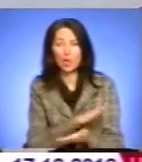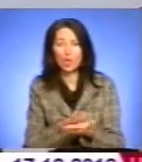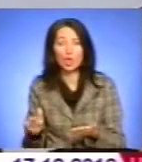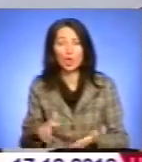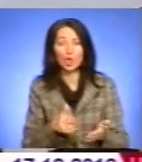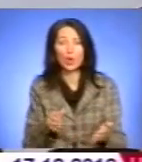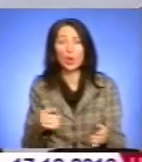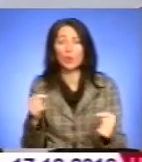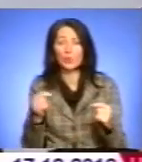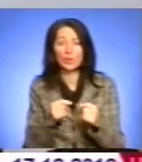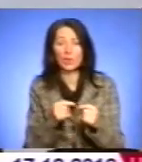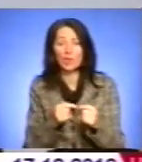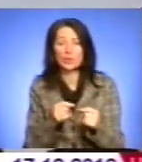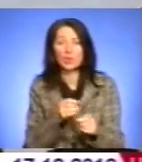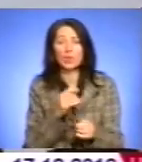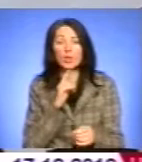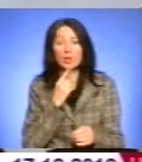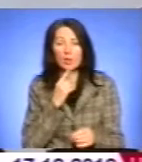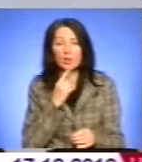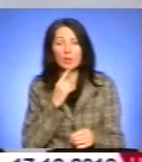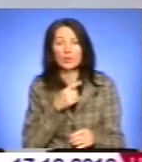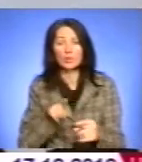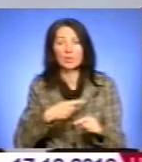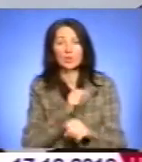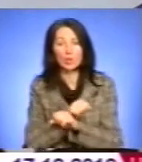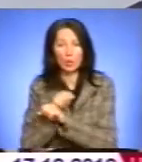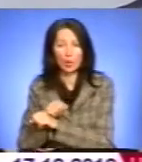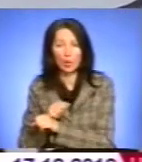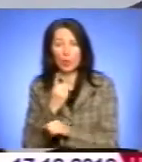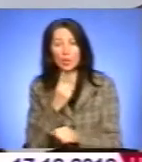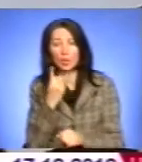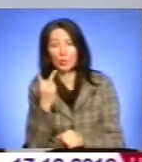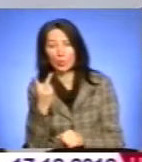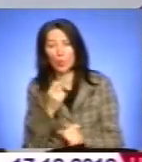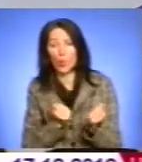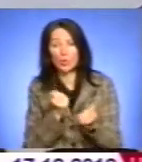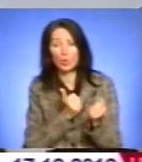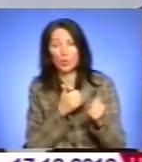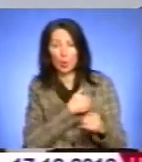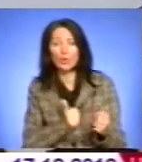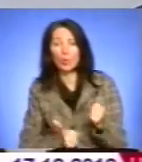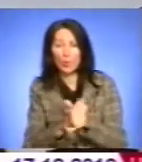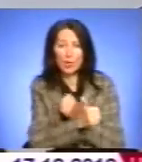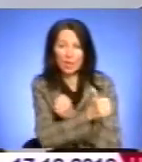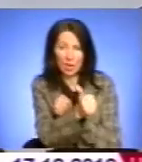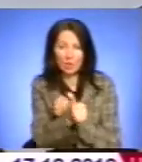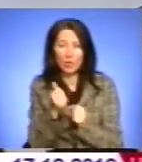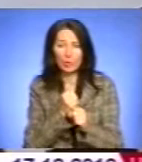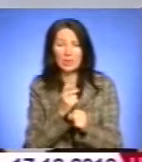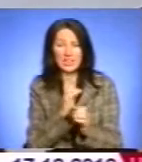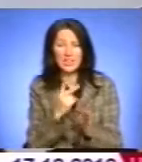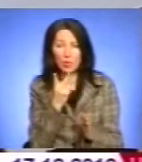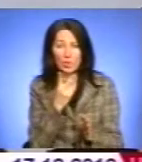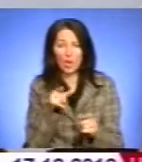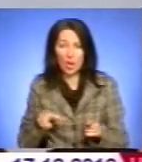Один одного хотів обігнати, робилося не тільки дві колії, робилося до трьох колій, тому що хто думав, що його джіп проїде і не бачить,